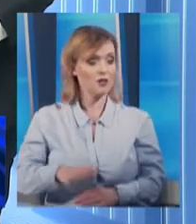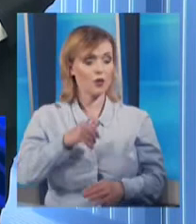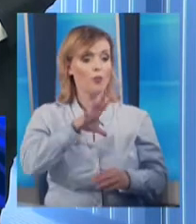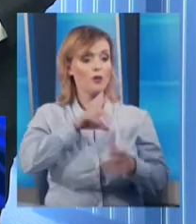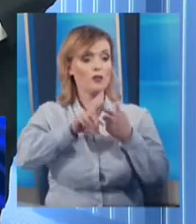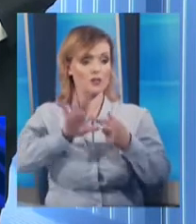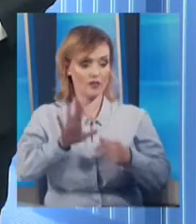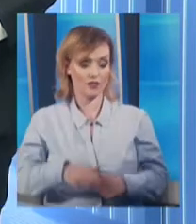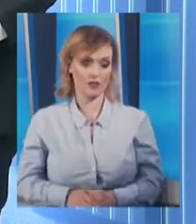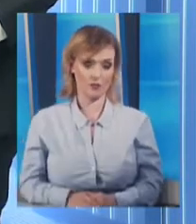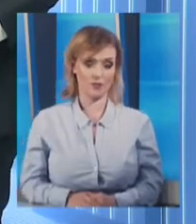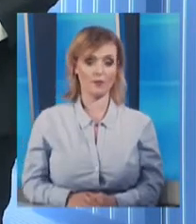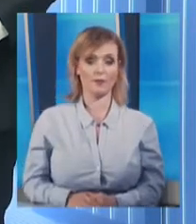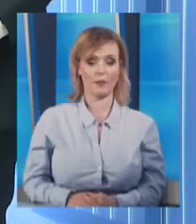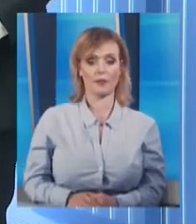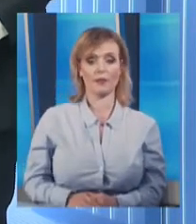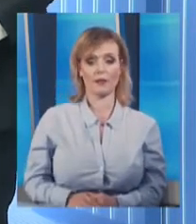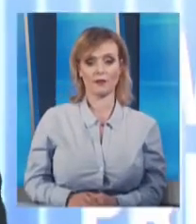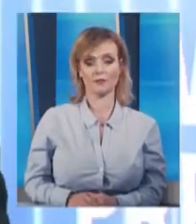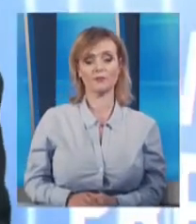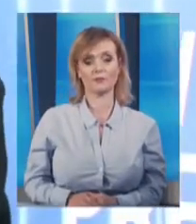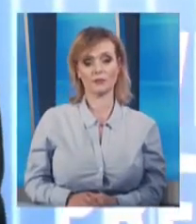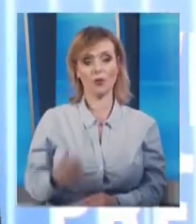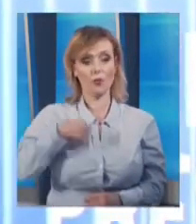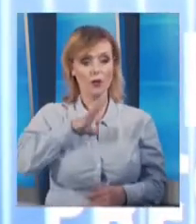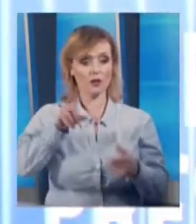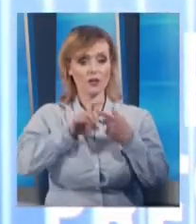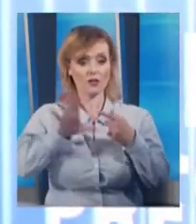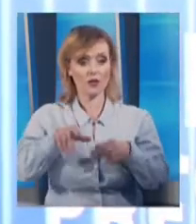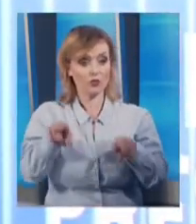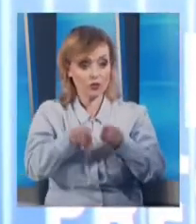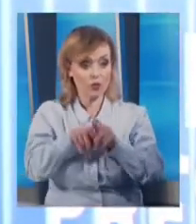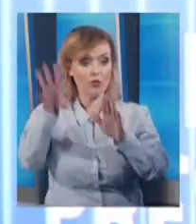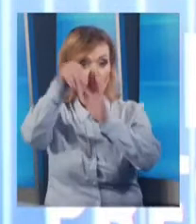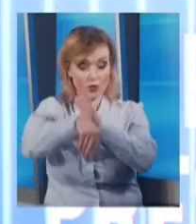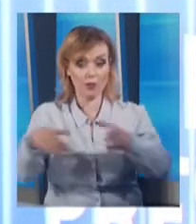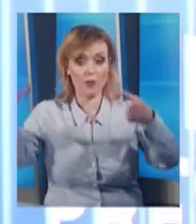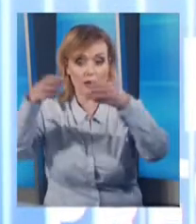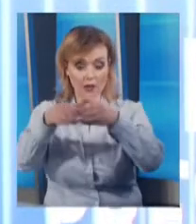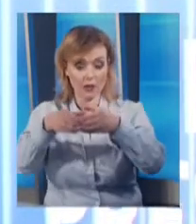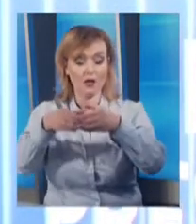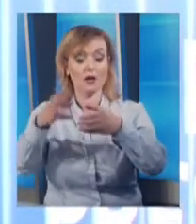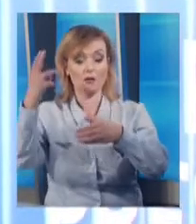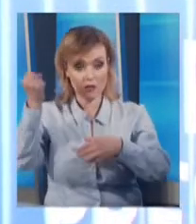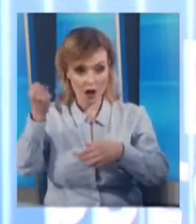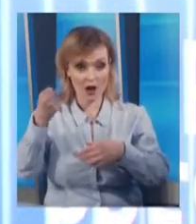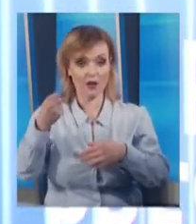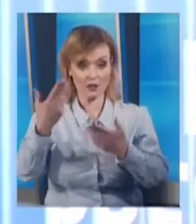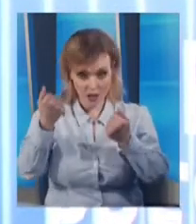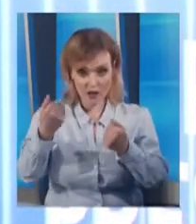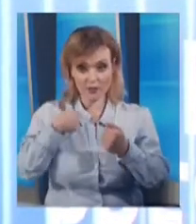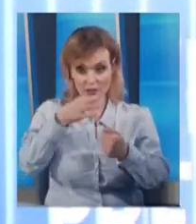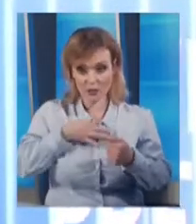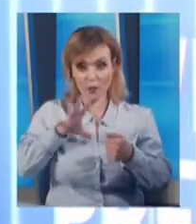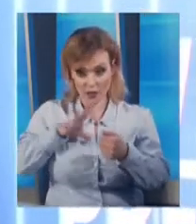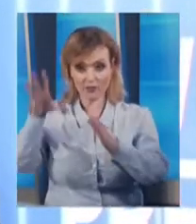păi domnul Munteanu, doamna Ciobanu. Da, păi da, dar sunt partea echipei PAS, la asta m-am echipei platformei, da, la asta m-am referit.